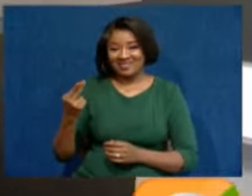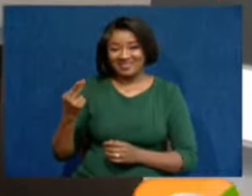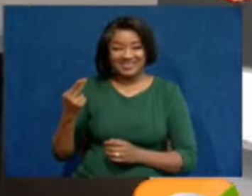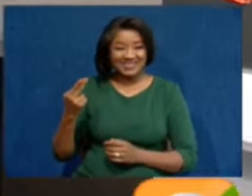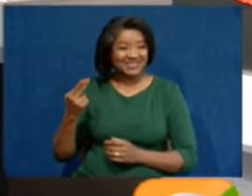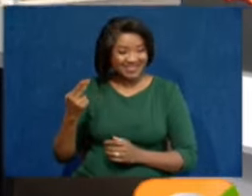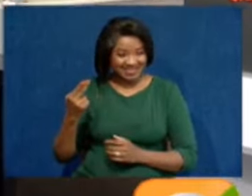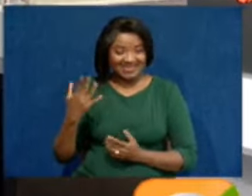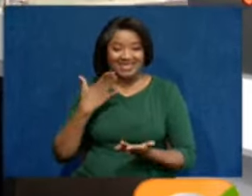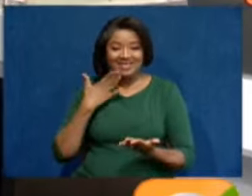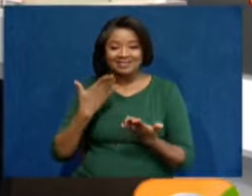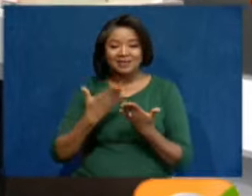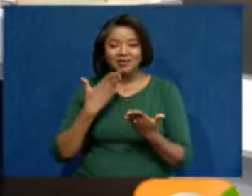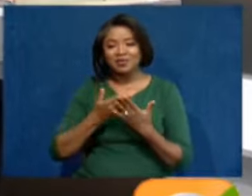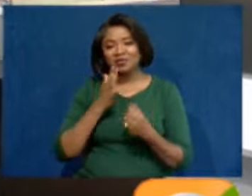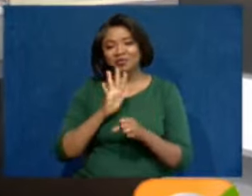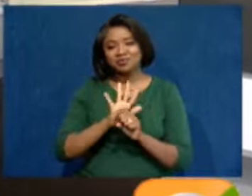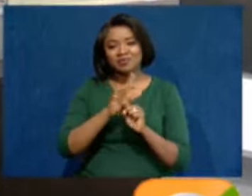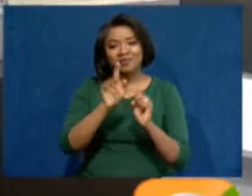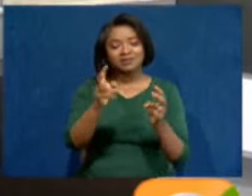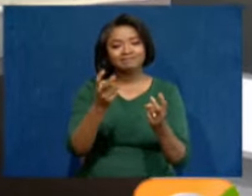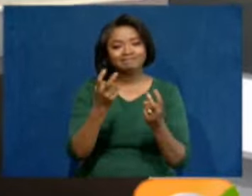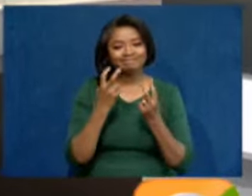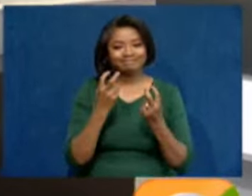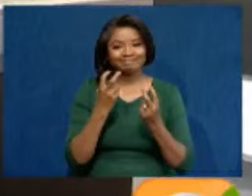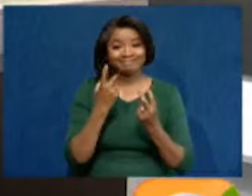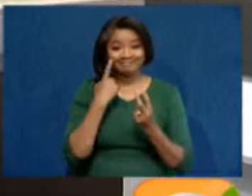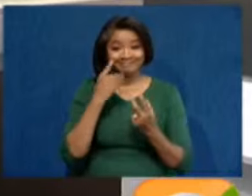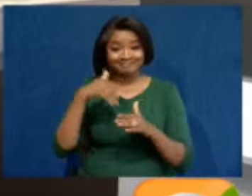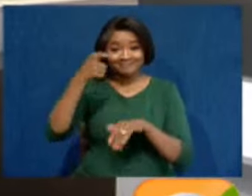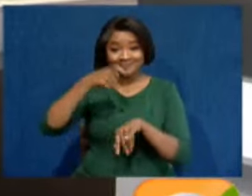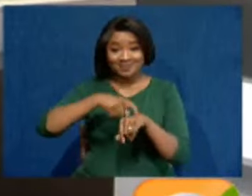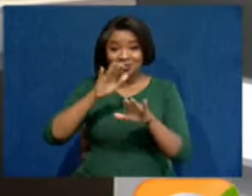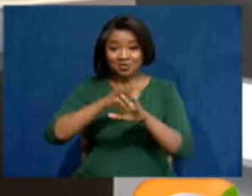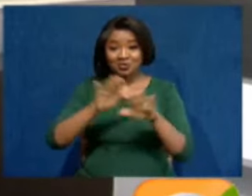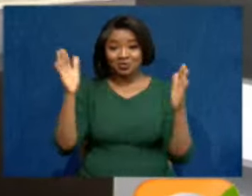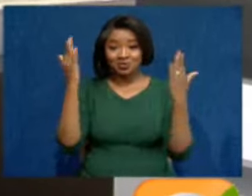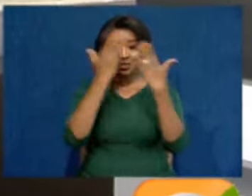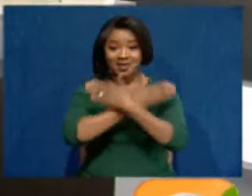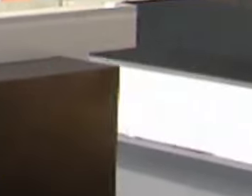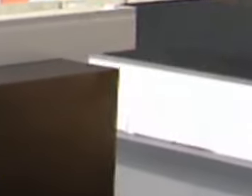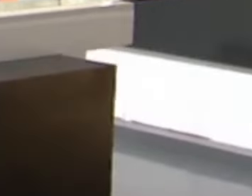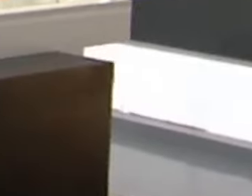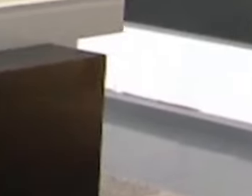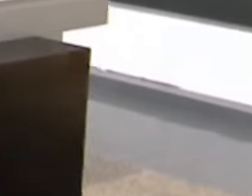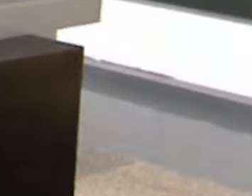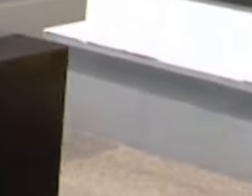Hadi kufikia hapo tuseme asante sana kwa kuwa nasi. Hadi wakati mwingine, tukutakia usiku mwema. Kwaheri.